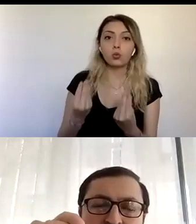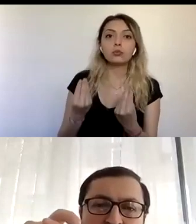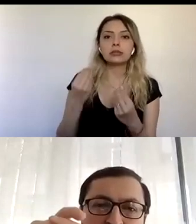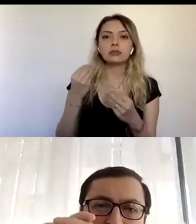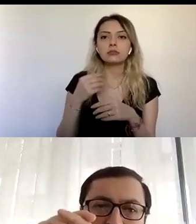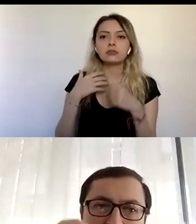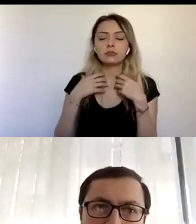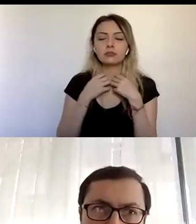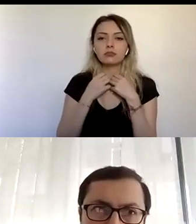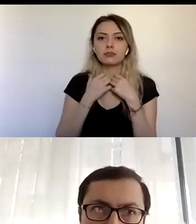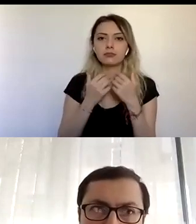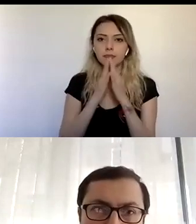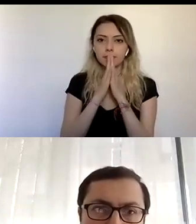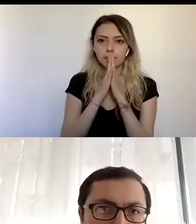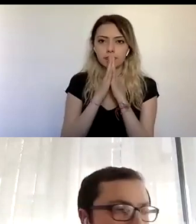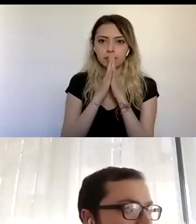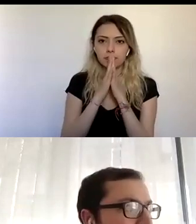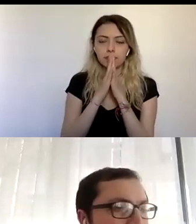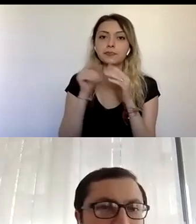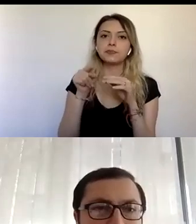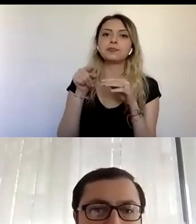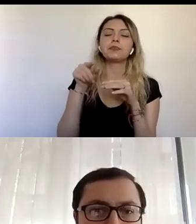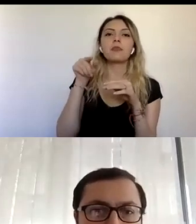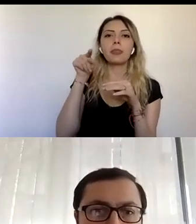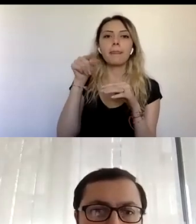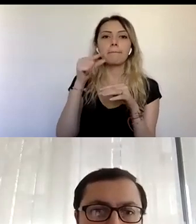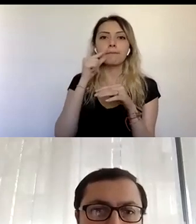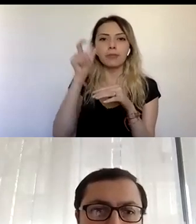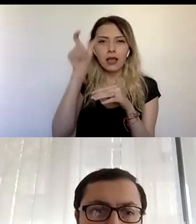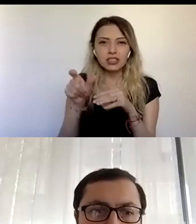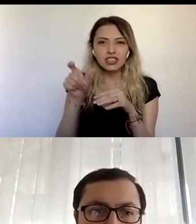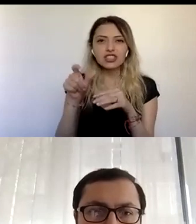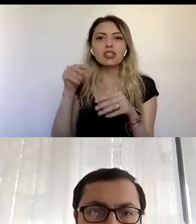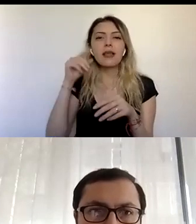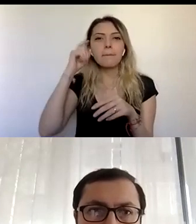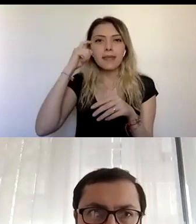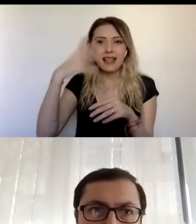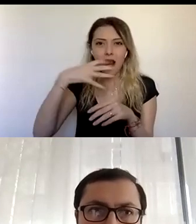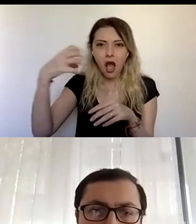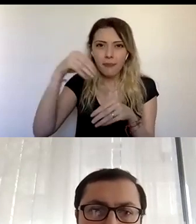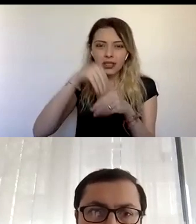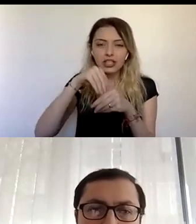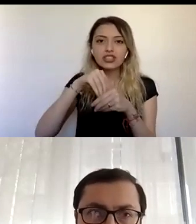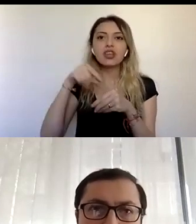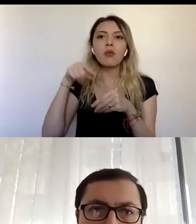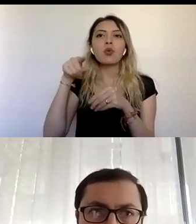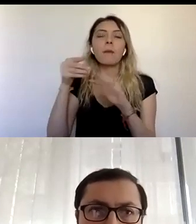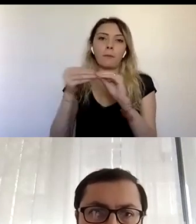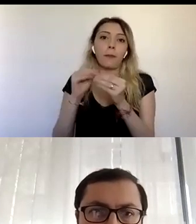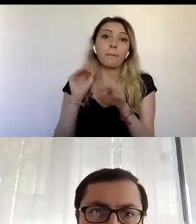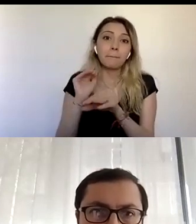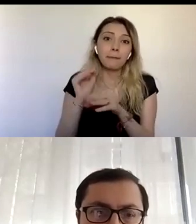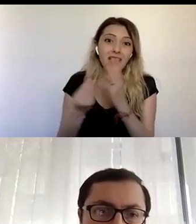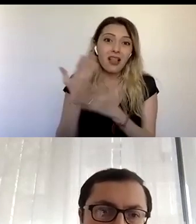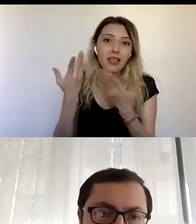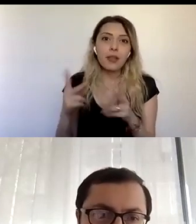Bir yandan Signal gibi uygulamalar bazı davalara konu oluyor mesela diye de eklemiş. Bir yorumunuz evet.